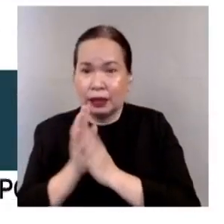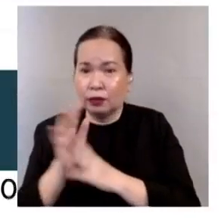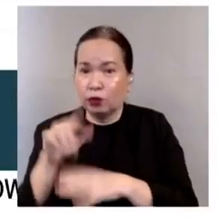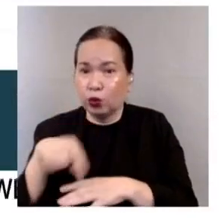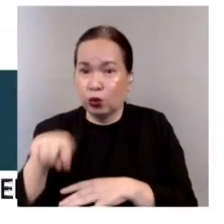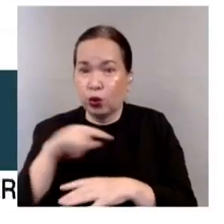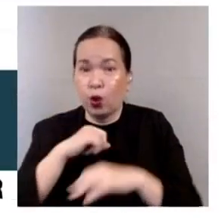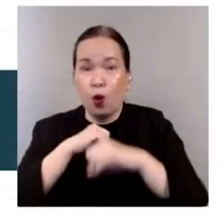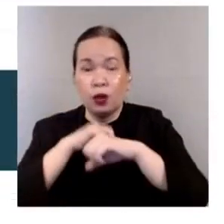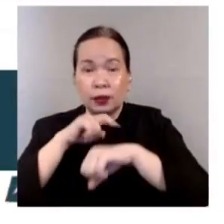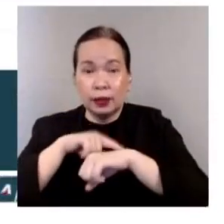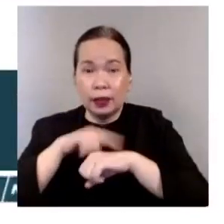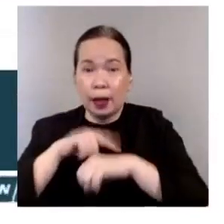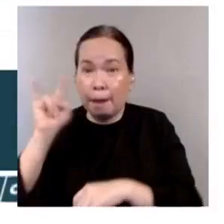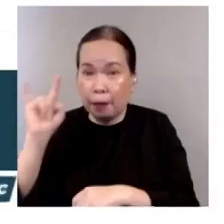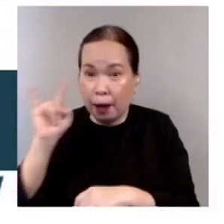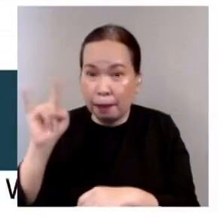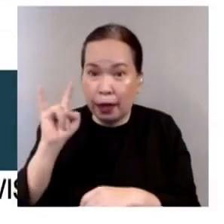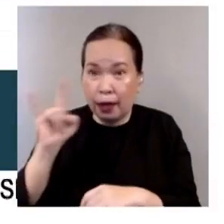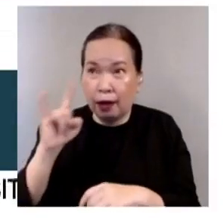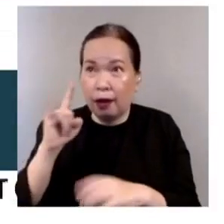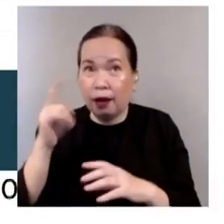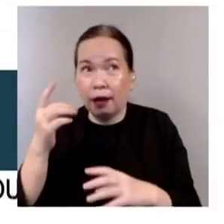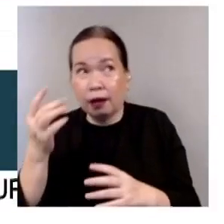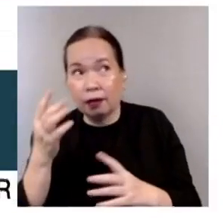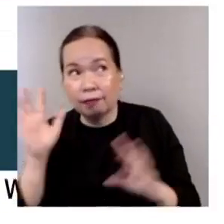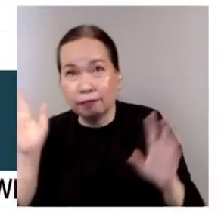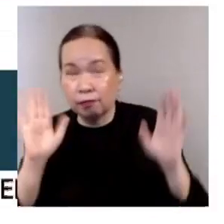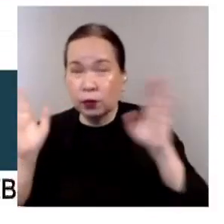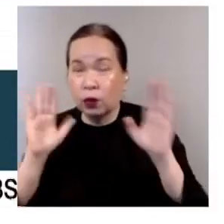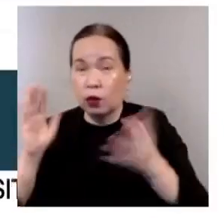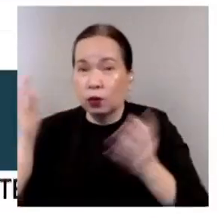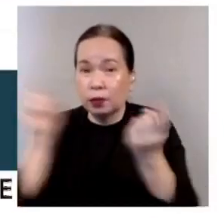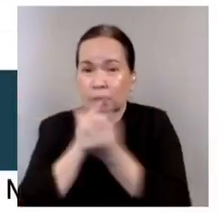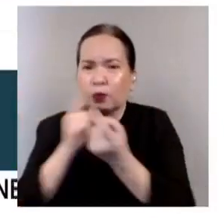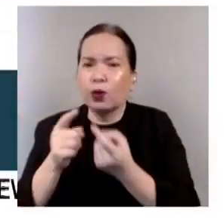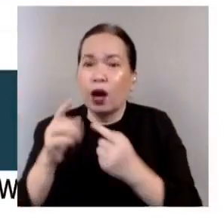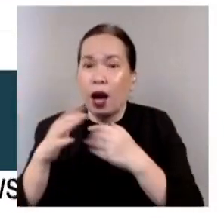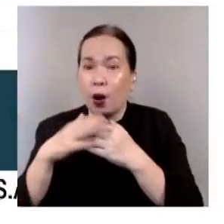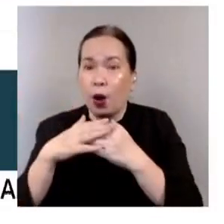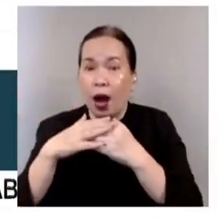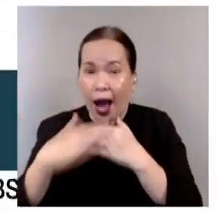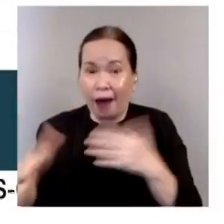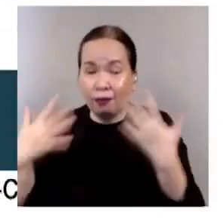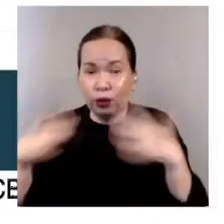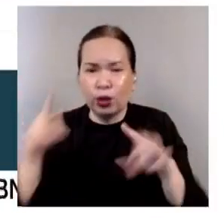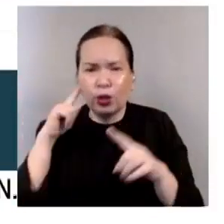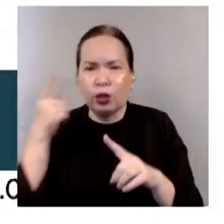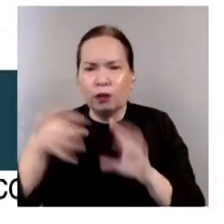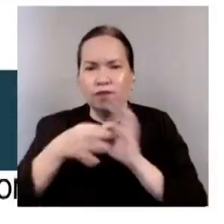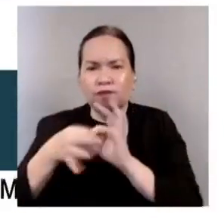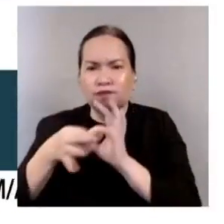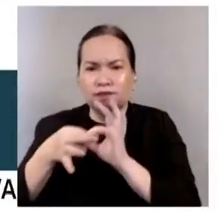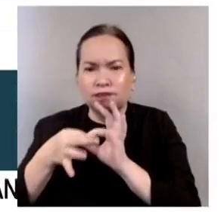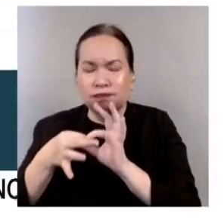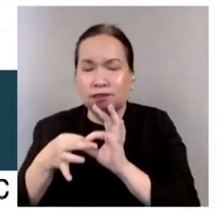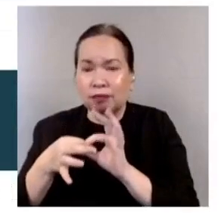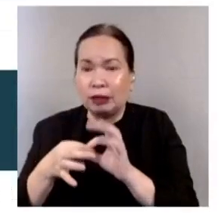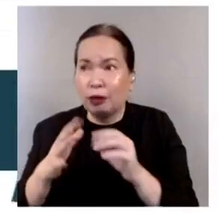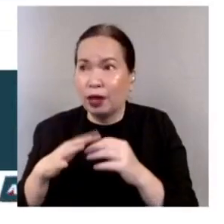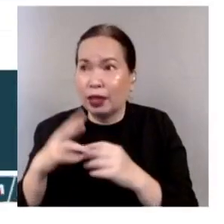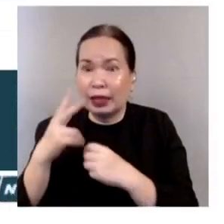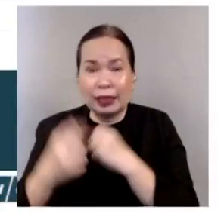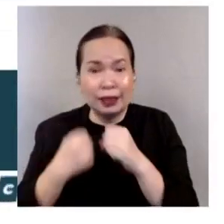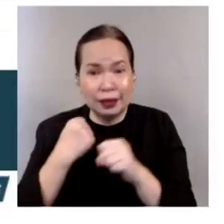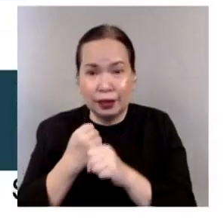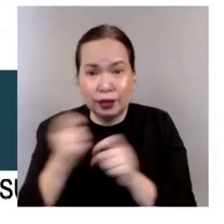campaign period, maikli lang ito. Sana pagkatapos to magkaisa kayo because our term is only for 3 years. No? Napakaikli